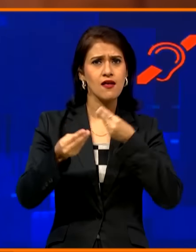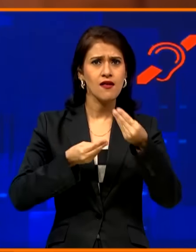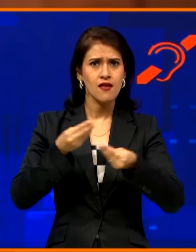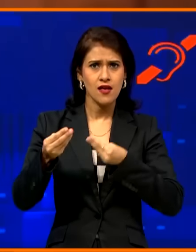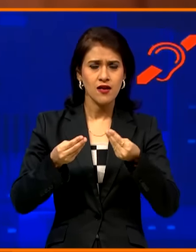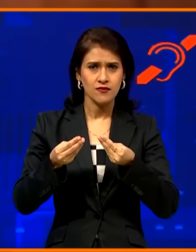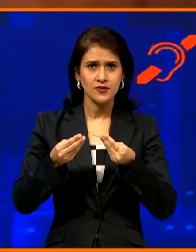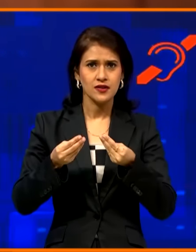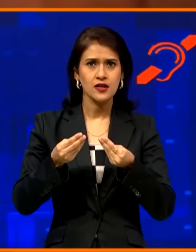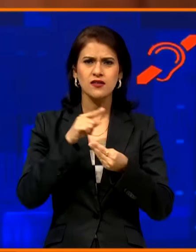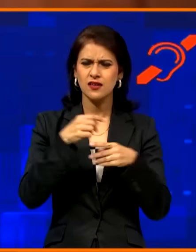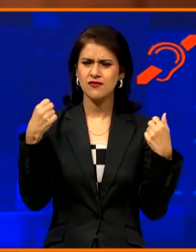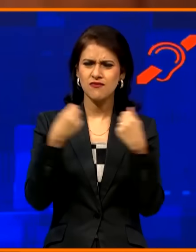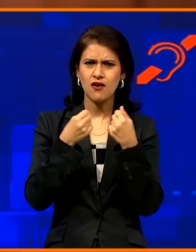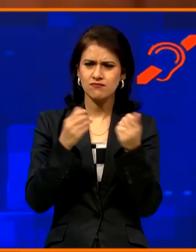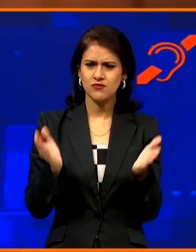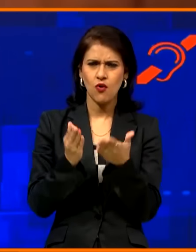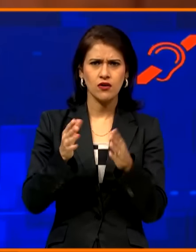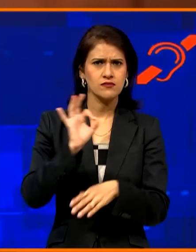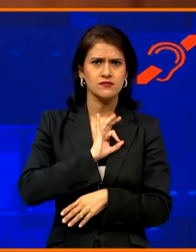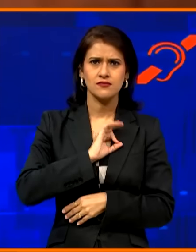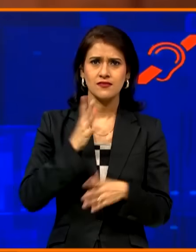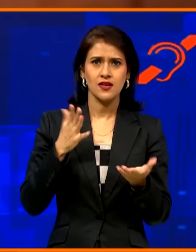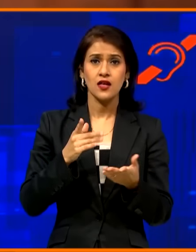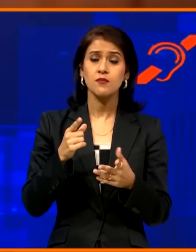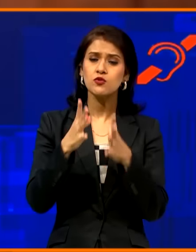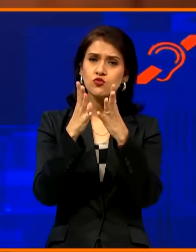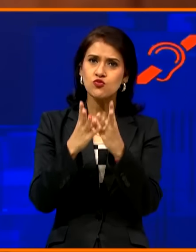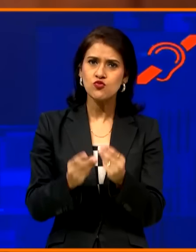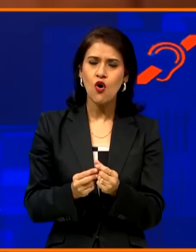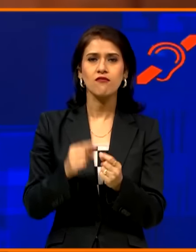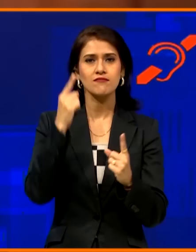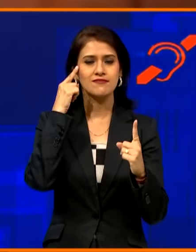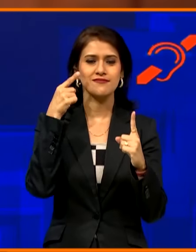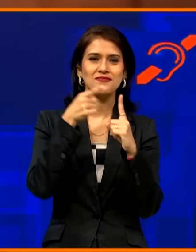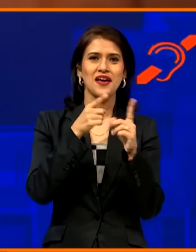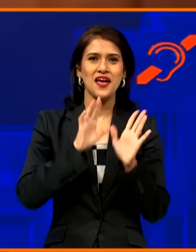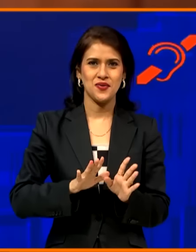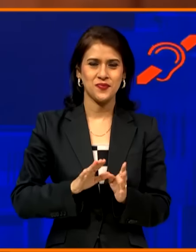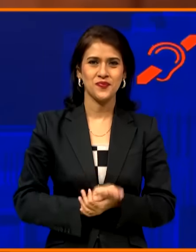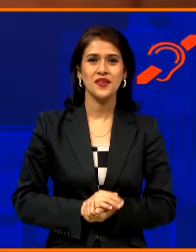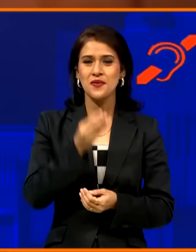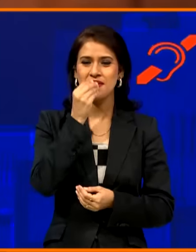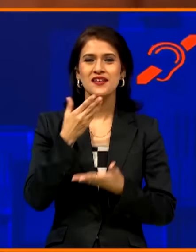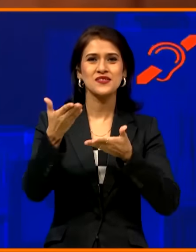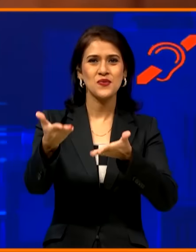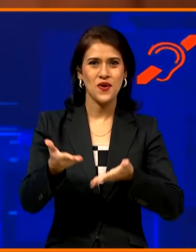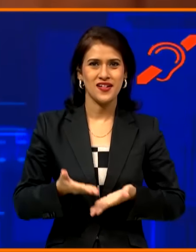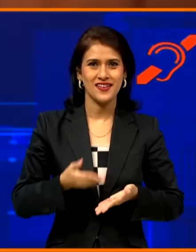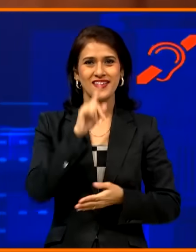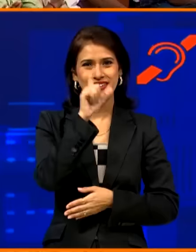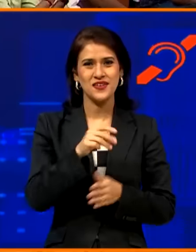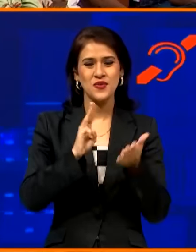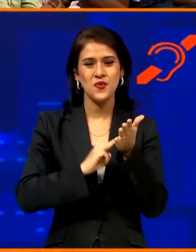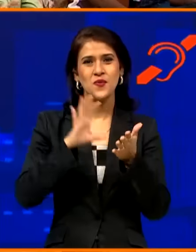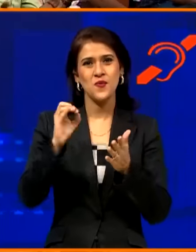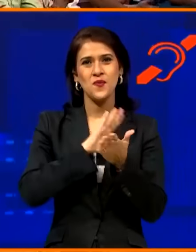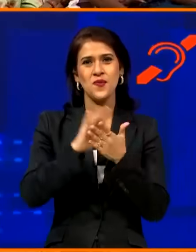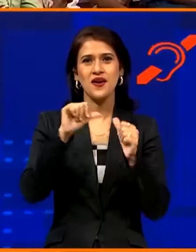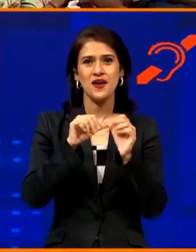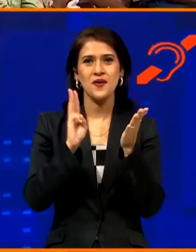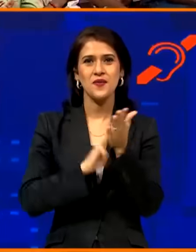कहते हैं यह झगड़े बढ़ाने में नहीं सुलझाने में यकीन करते हैं प्लीज वेलकम मौलाना महमूद मदनी